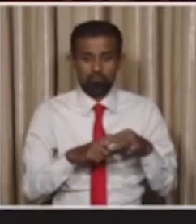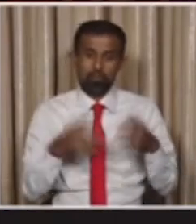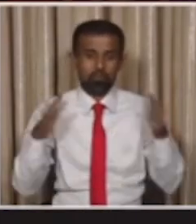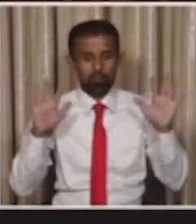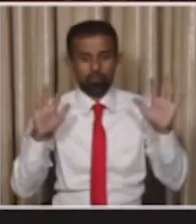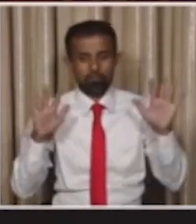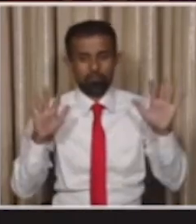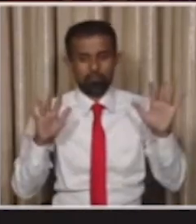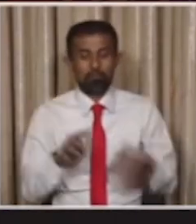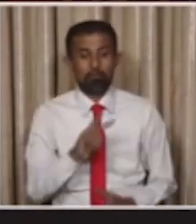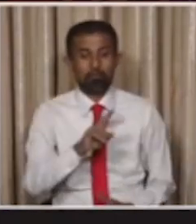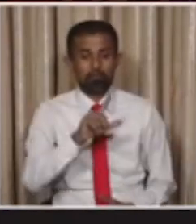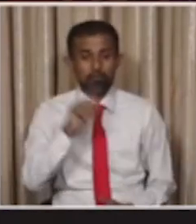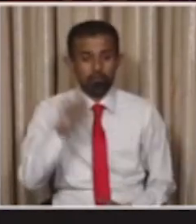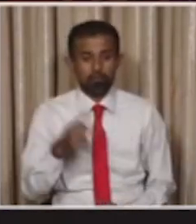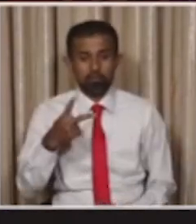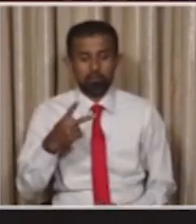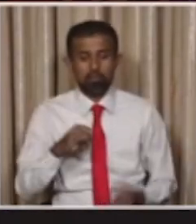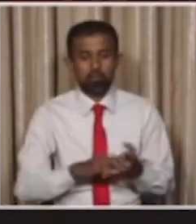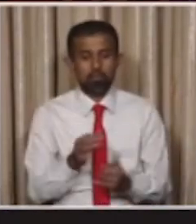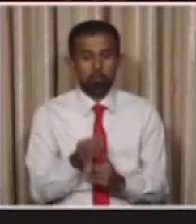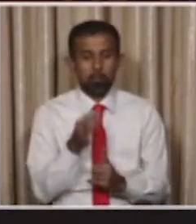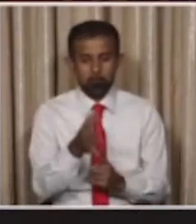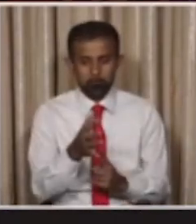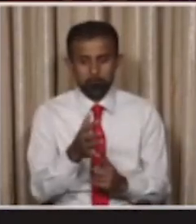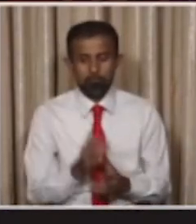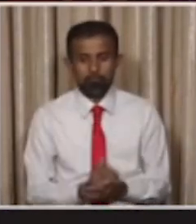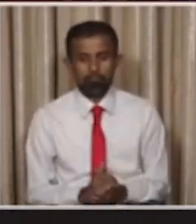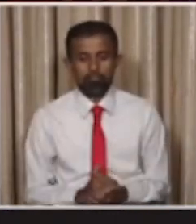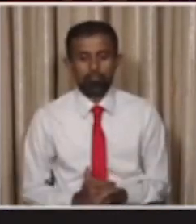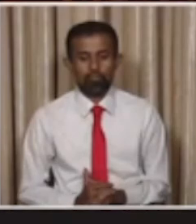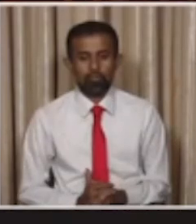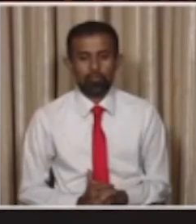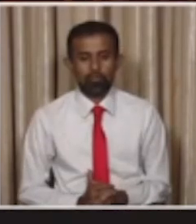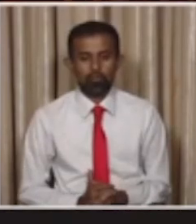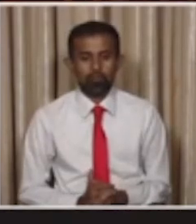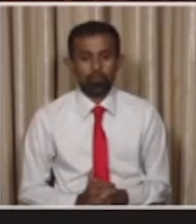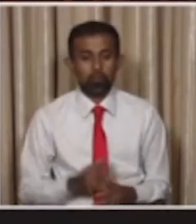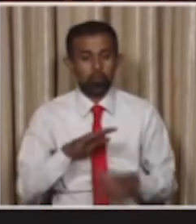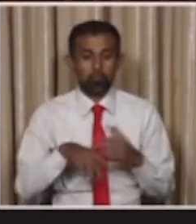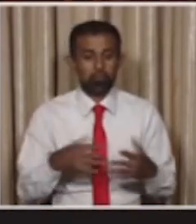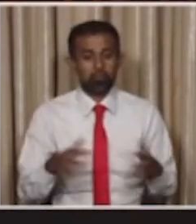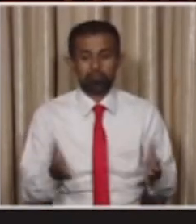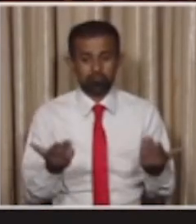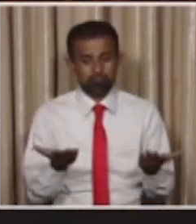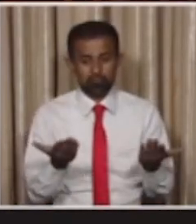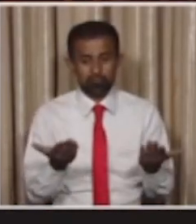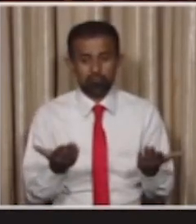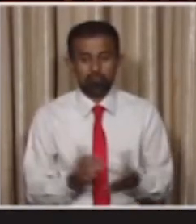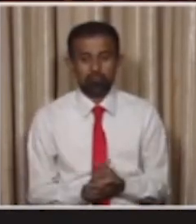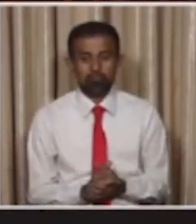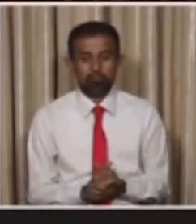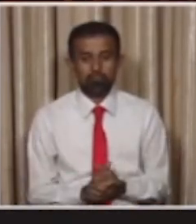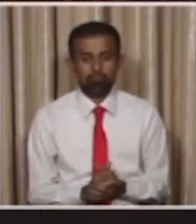ඉවරයි. 27 දෙක යටදී ප්‍රශ්නේ සජිත් ප්‍රේමදාස මැතිතුමා ගන්න. මේ මේ මේ කල්පේ කලබගයන් ඉවර කරන්න. මේ